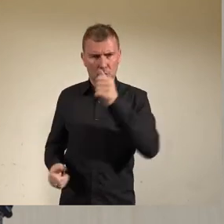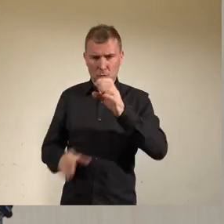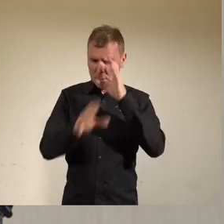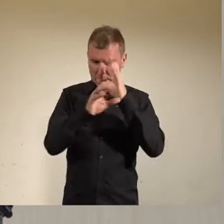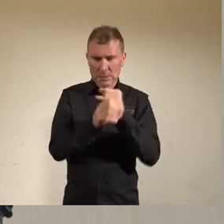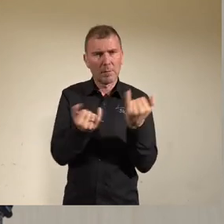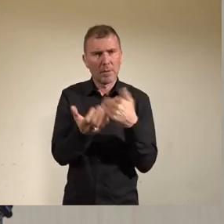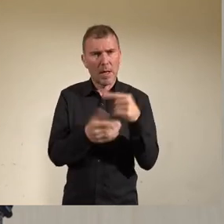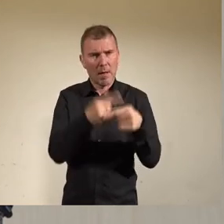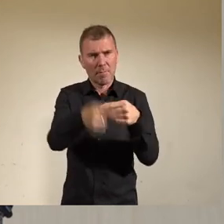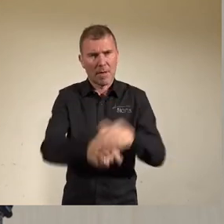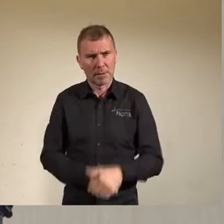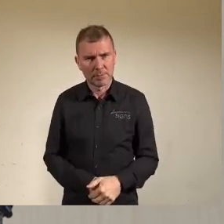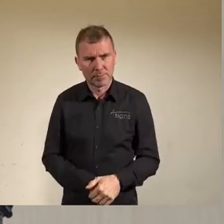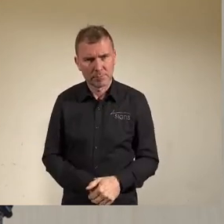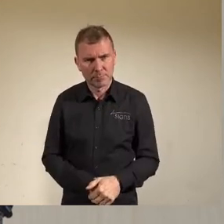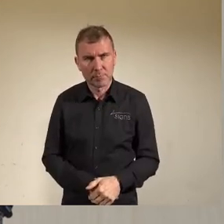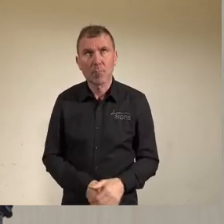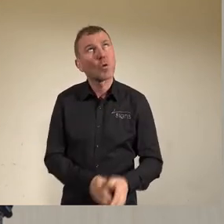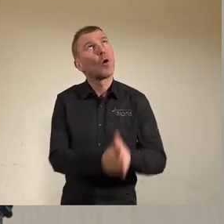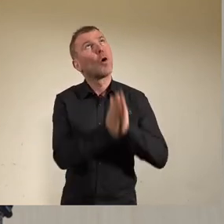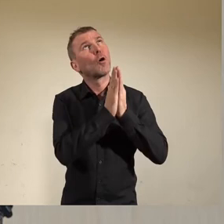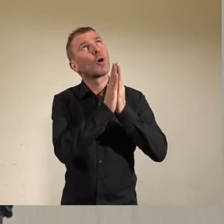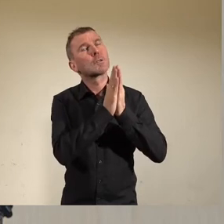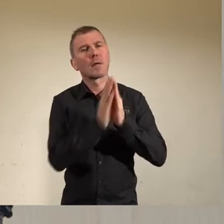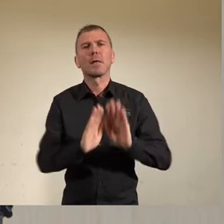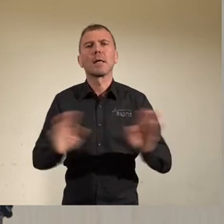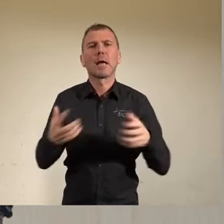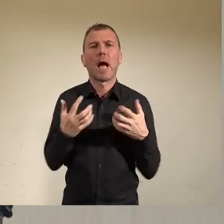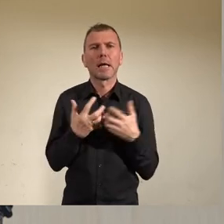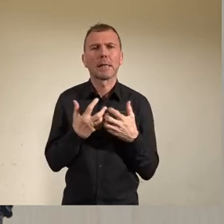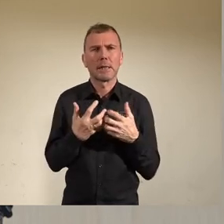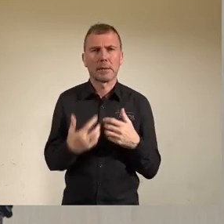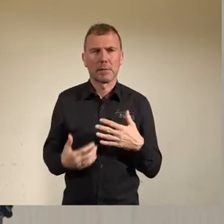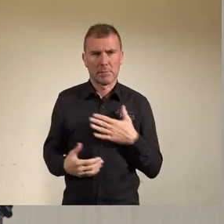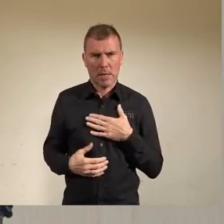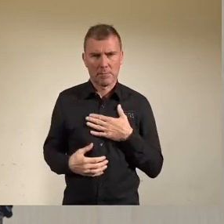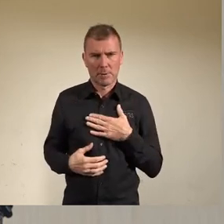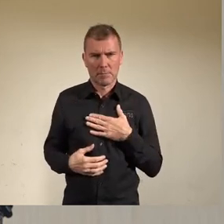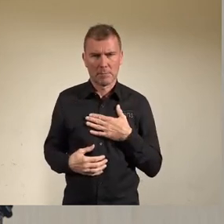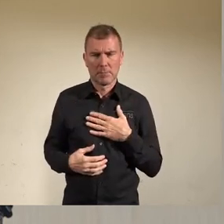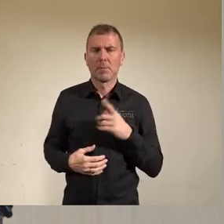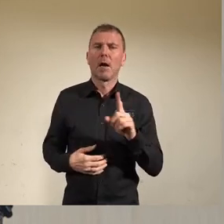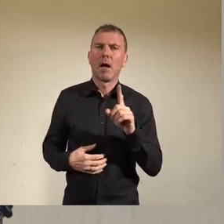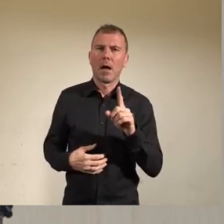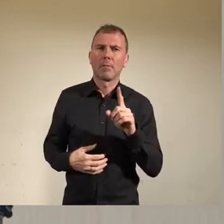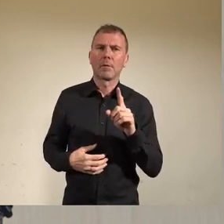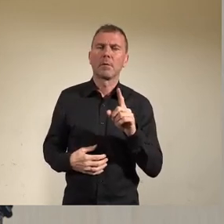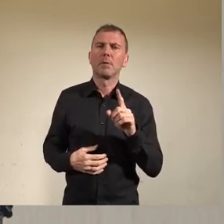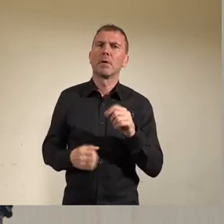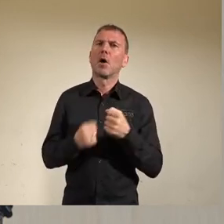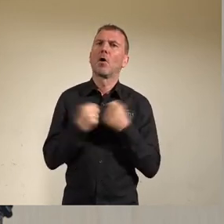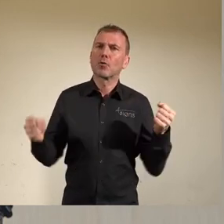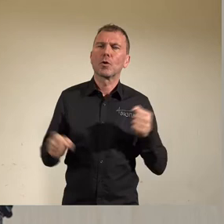schauen, wie es weitergeht. Gott sei Dank haben wir keinen Krieg gehabt, aber wir haben den bedeutendsten Einschnitt nach dem